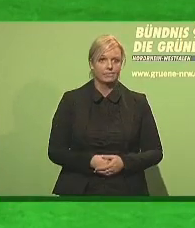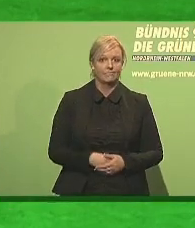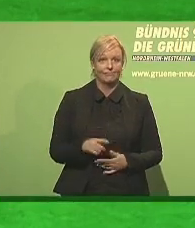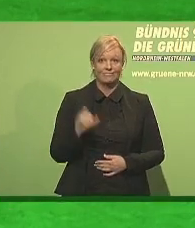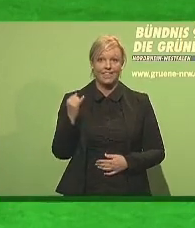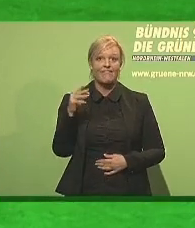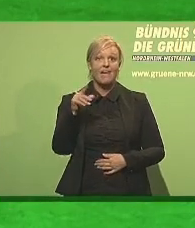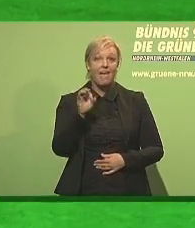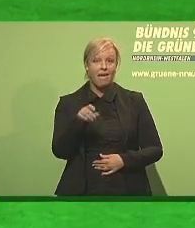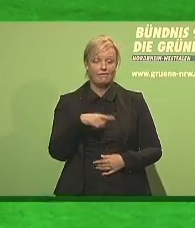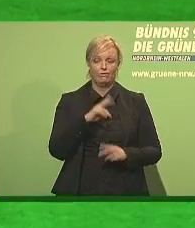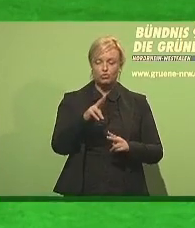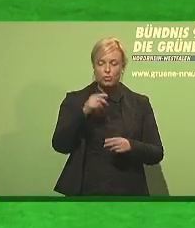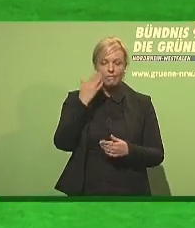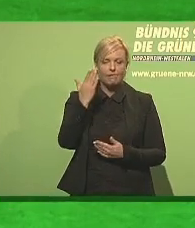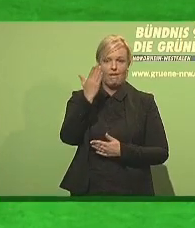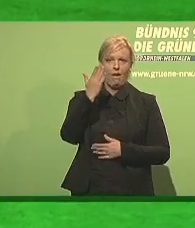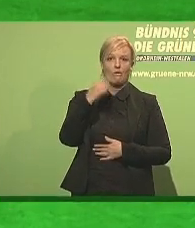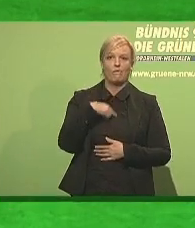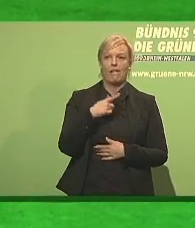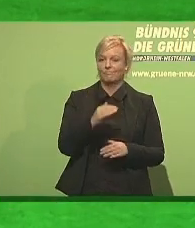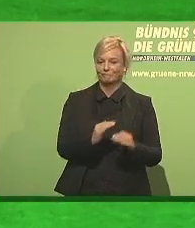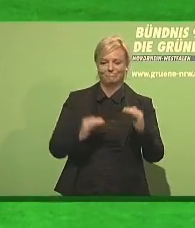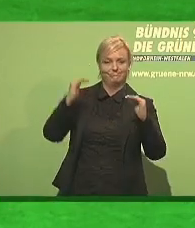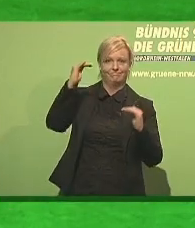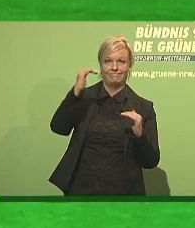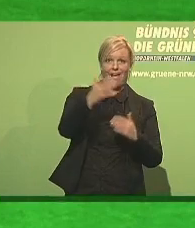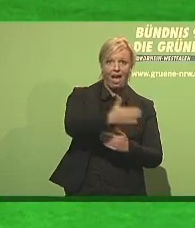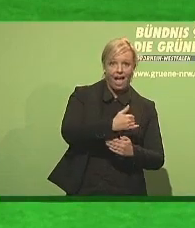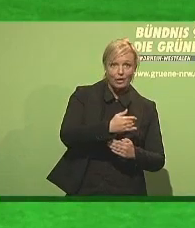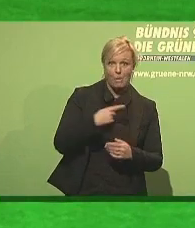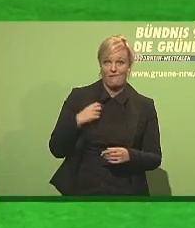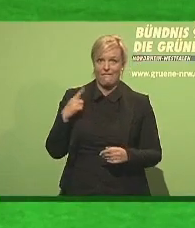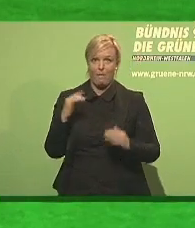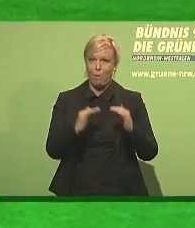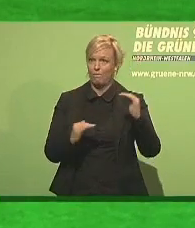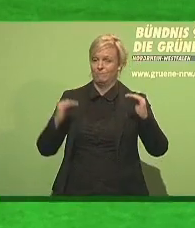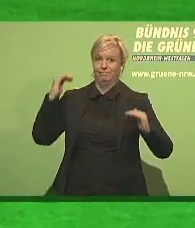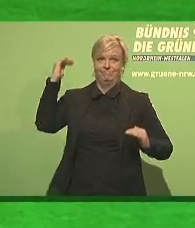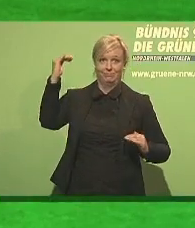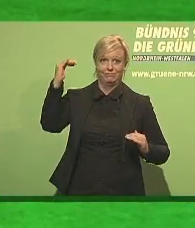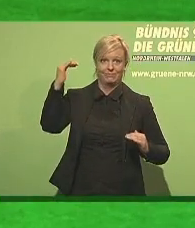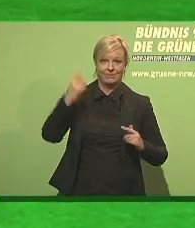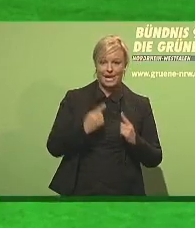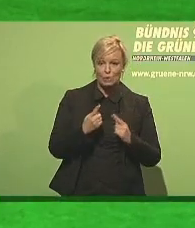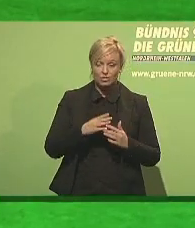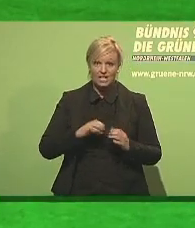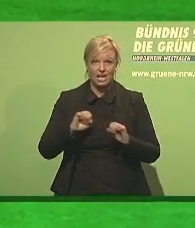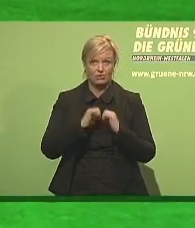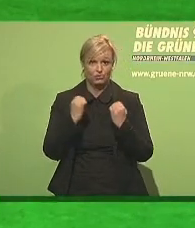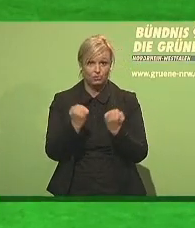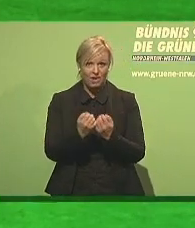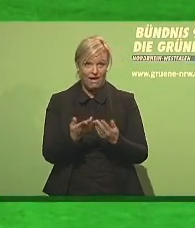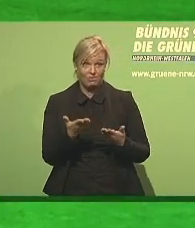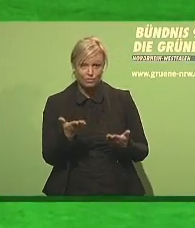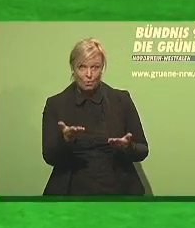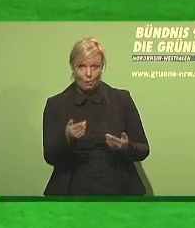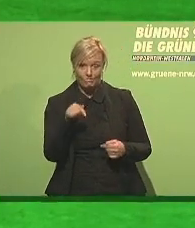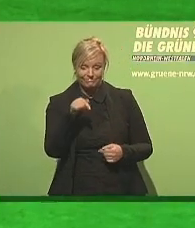hat, dass die Ungleichheit von Einkommen und Vermögen gerade in den Industriestaaten eine der zentralen Ursachen für diese Krise